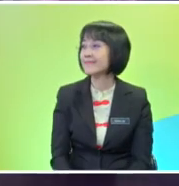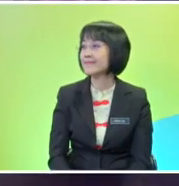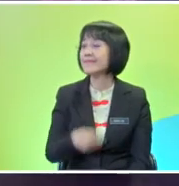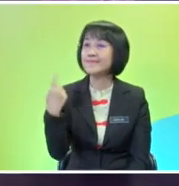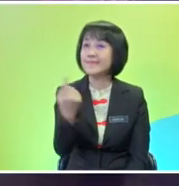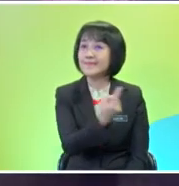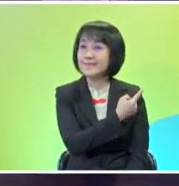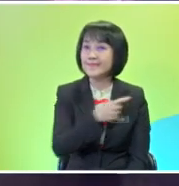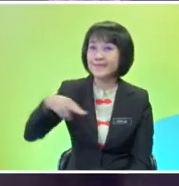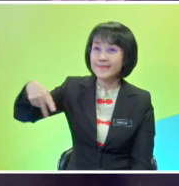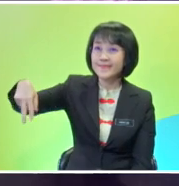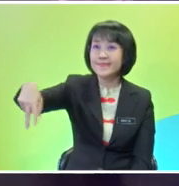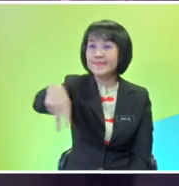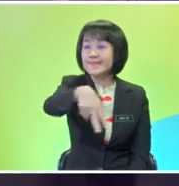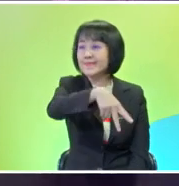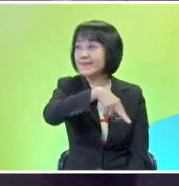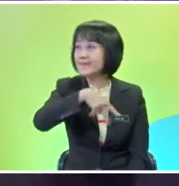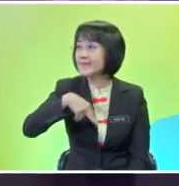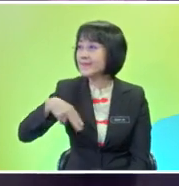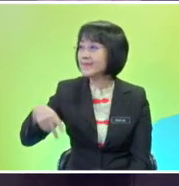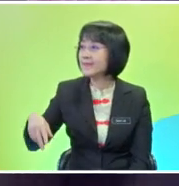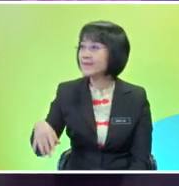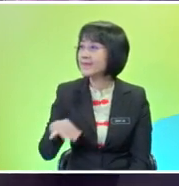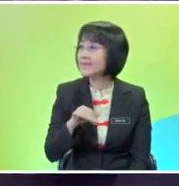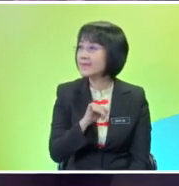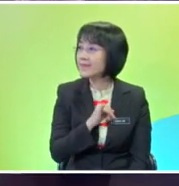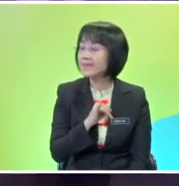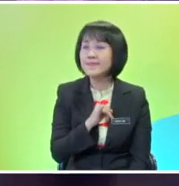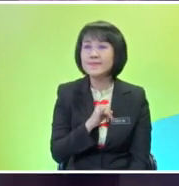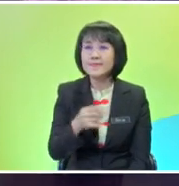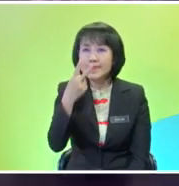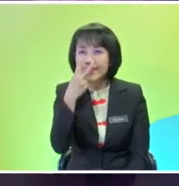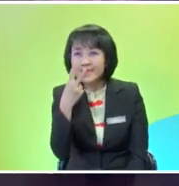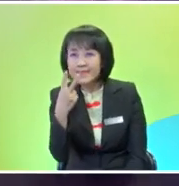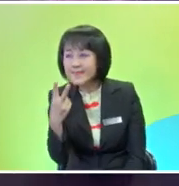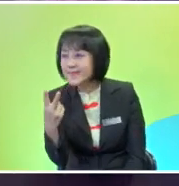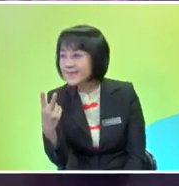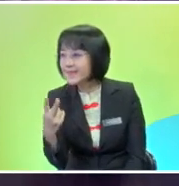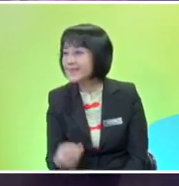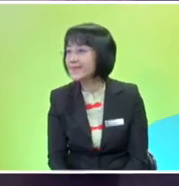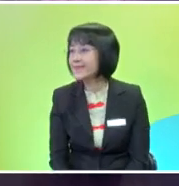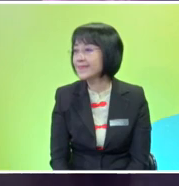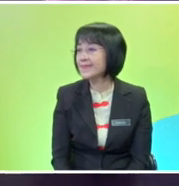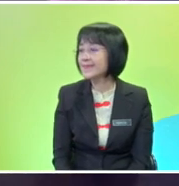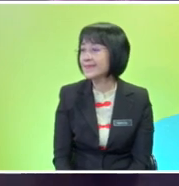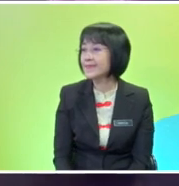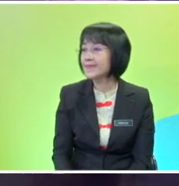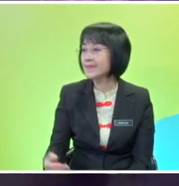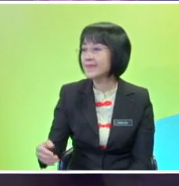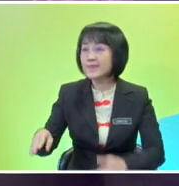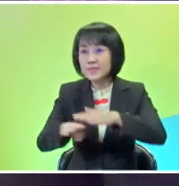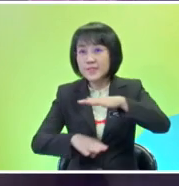Mira jalan-jalan okey saya perasan saya tertariklah murid-murid ada Cuba tengok dekat bawah